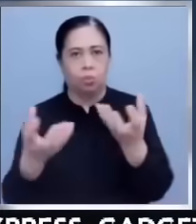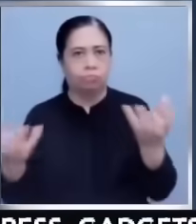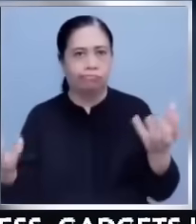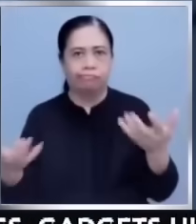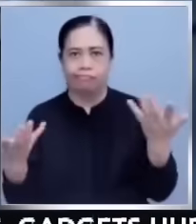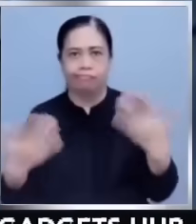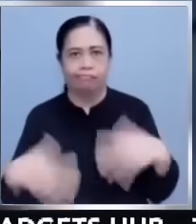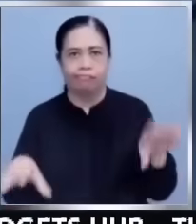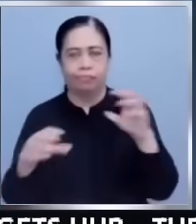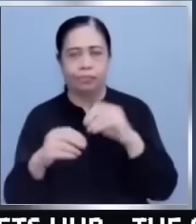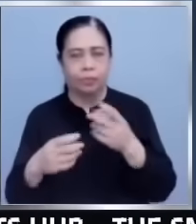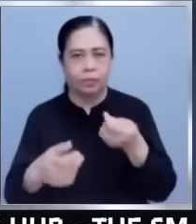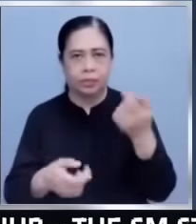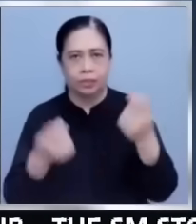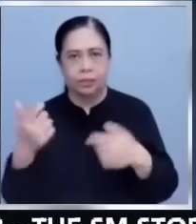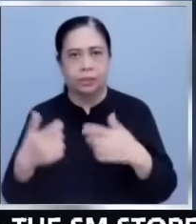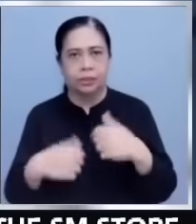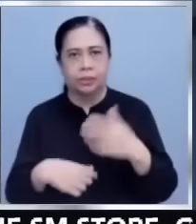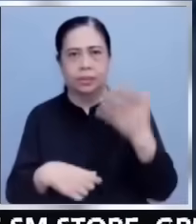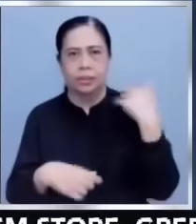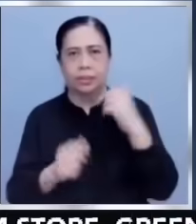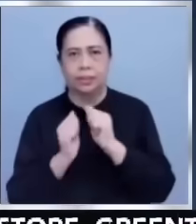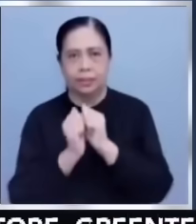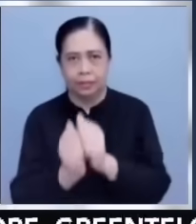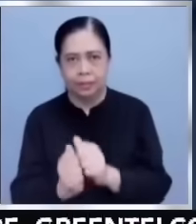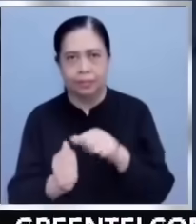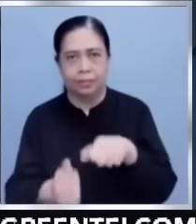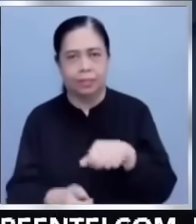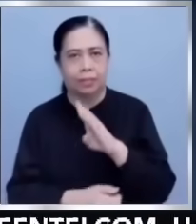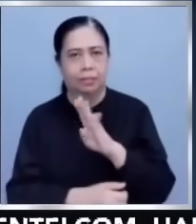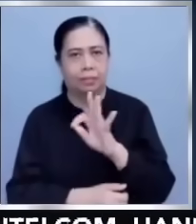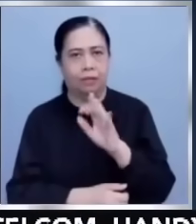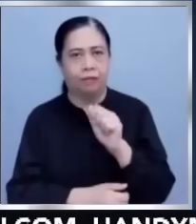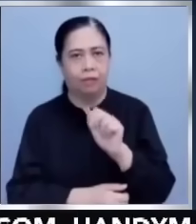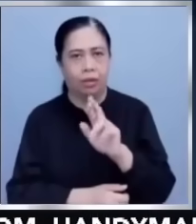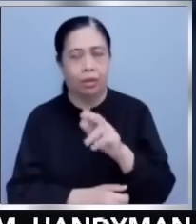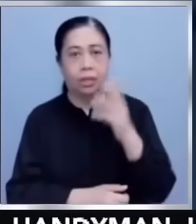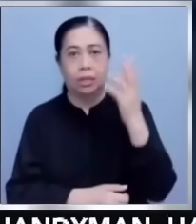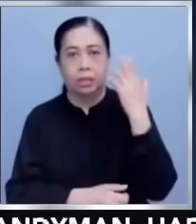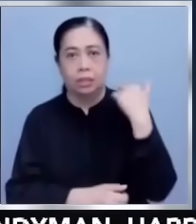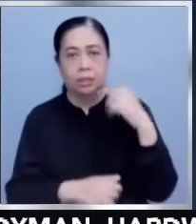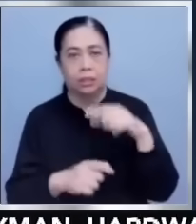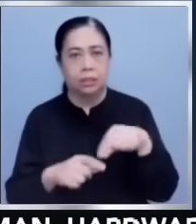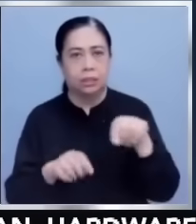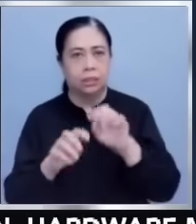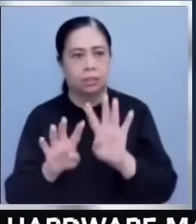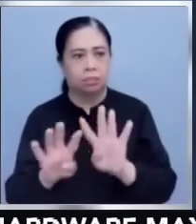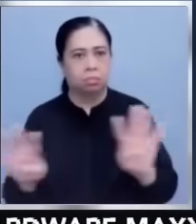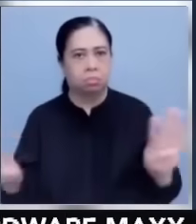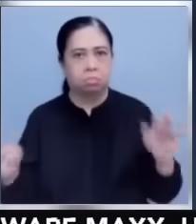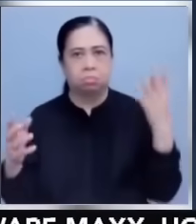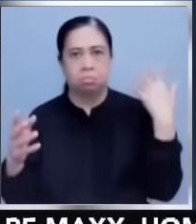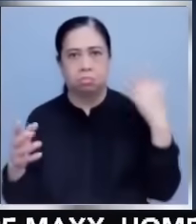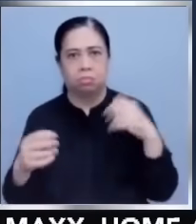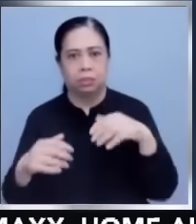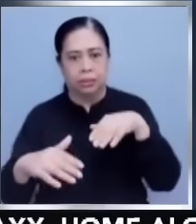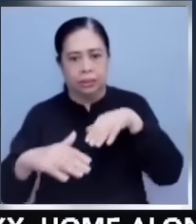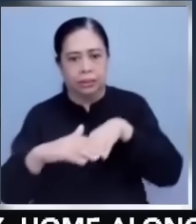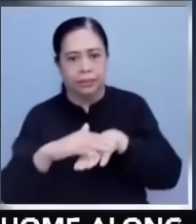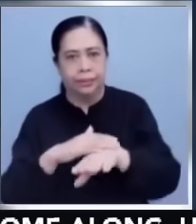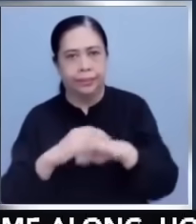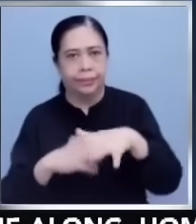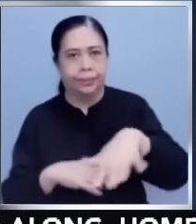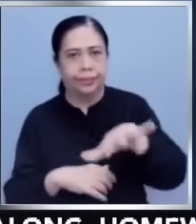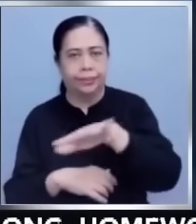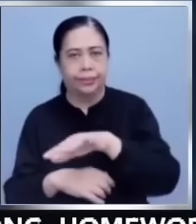linggo nung tayo nandito kasamang barko ng BIFAR. Dati ay nakaharang ito dito sa may entrada ng Bangura, pero ngayon